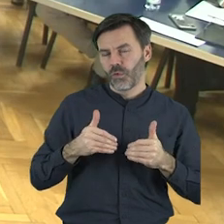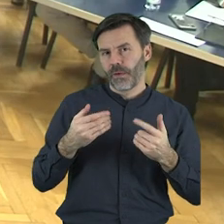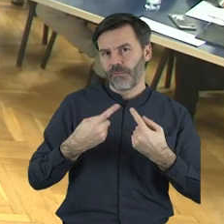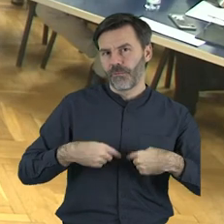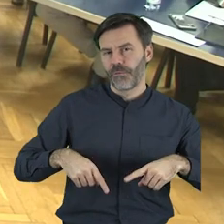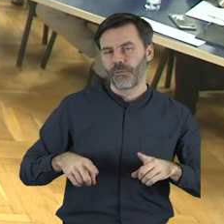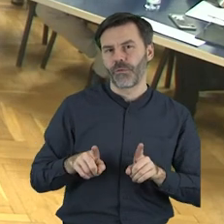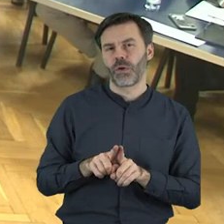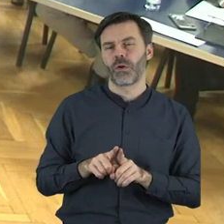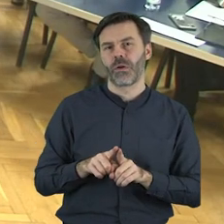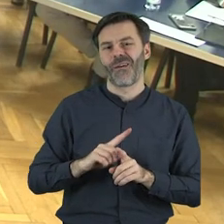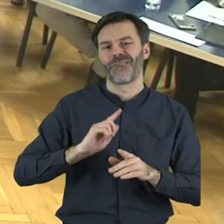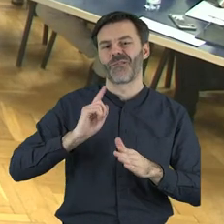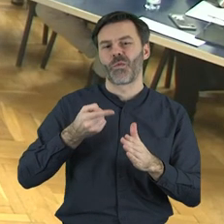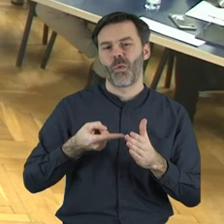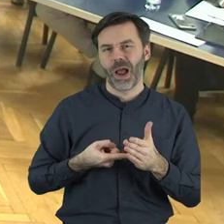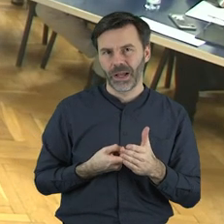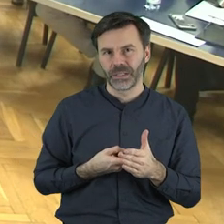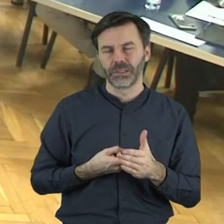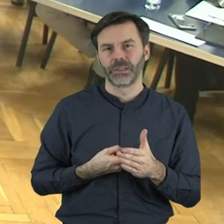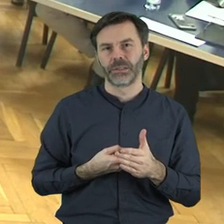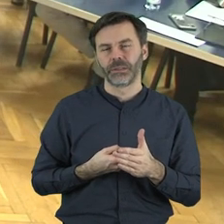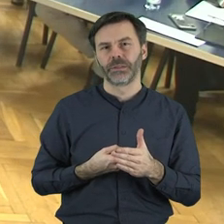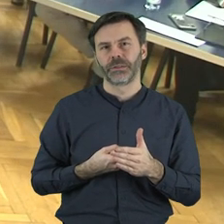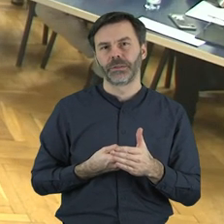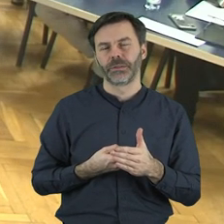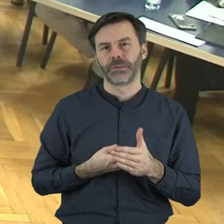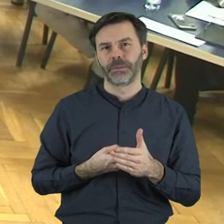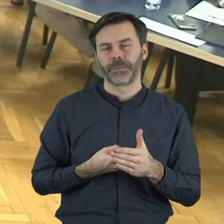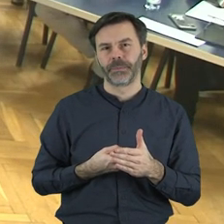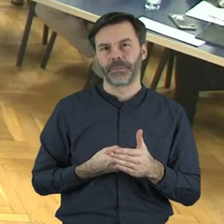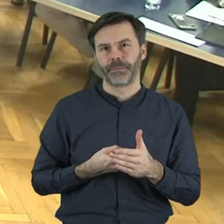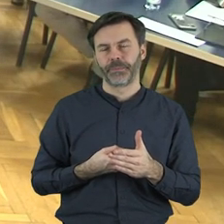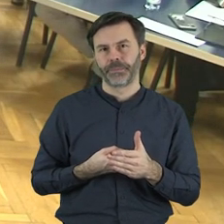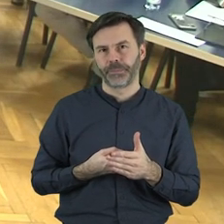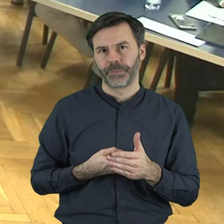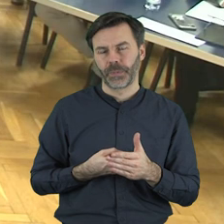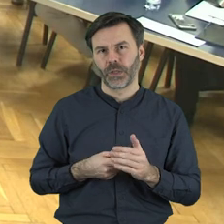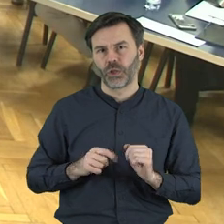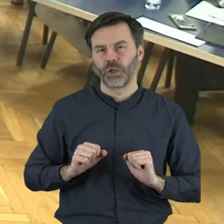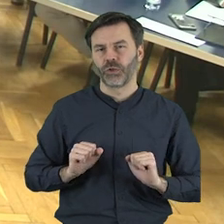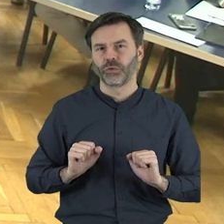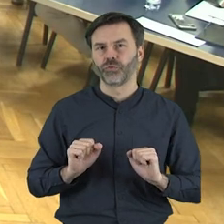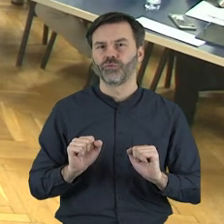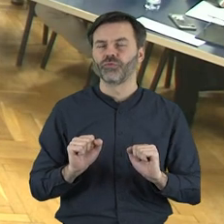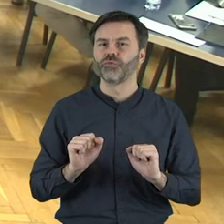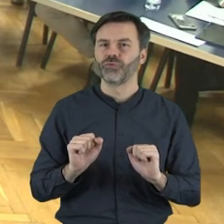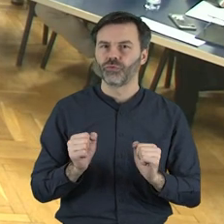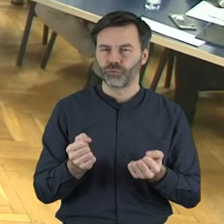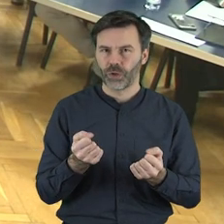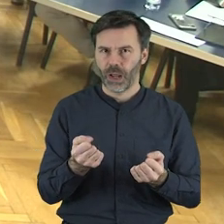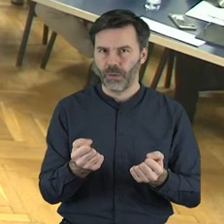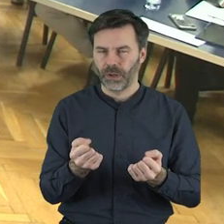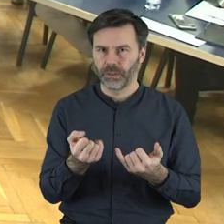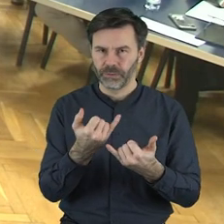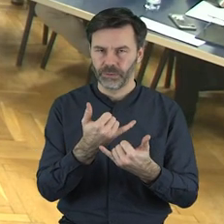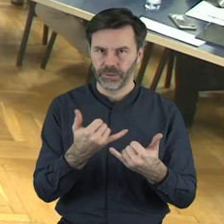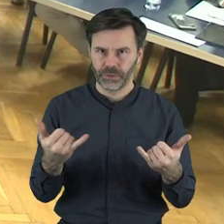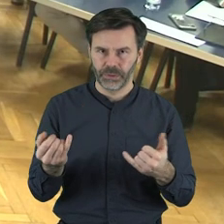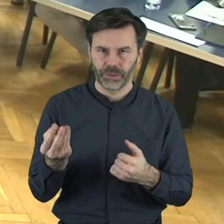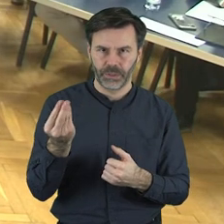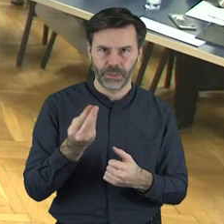szpital działań obok interwencyjnej kardiologii, na przykład